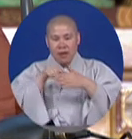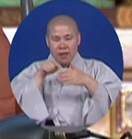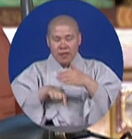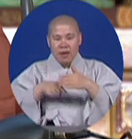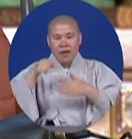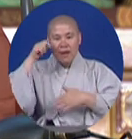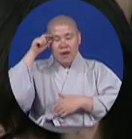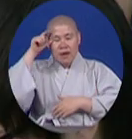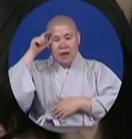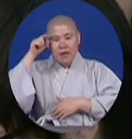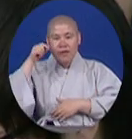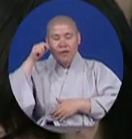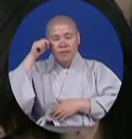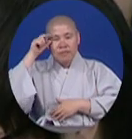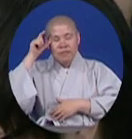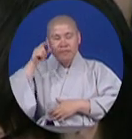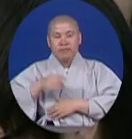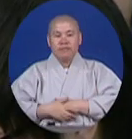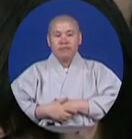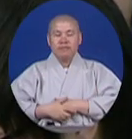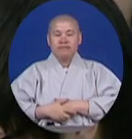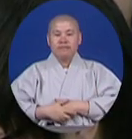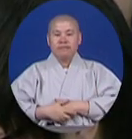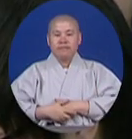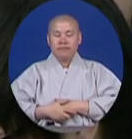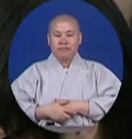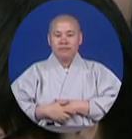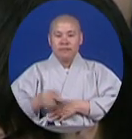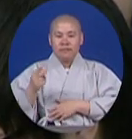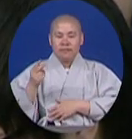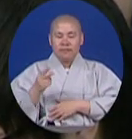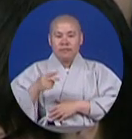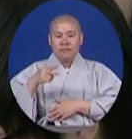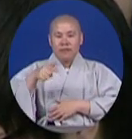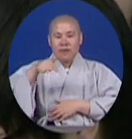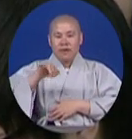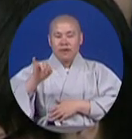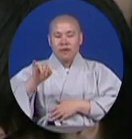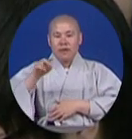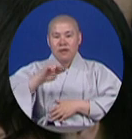깨달음의 단계예요. 그리고 이제 기신론 같은 데서는